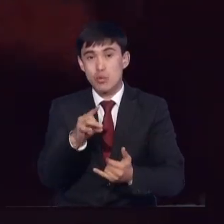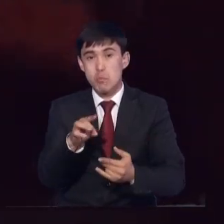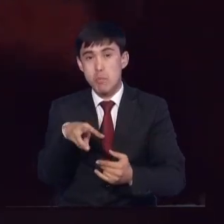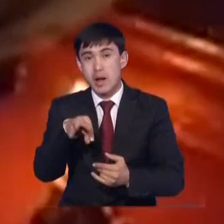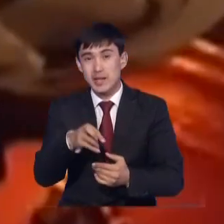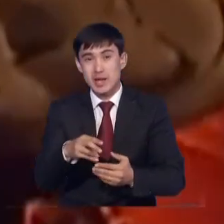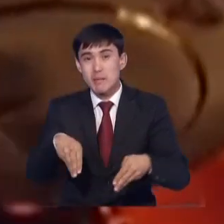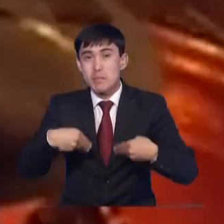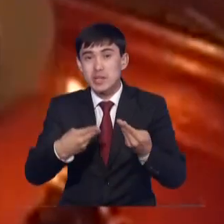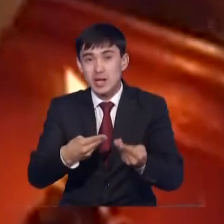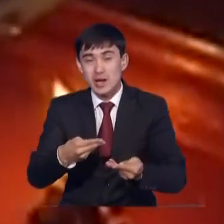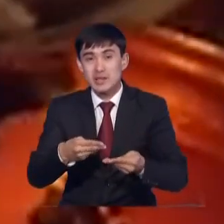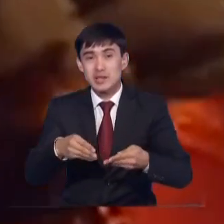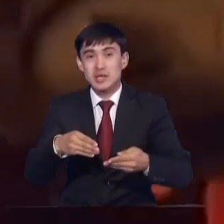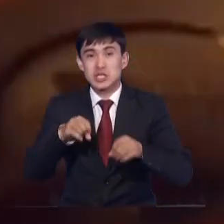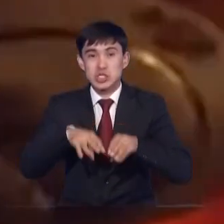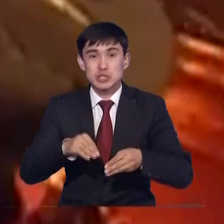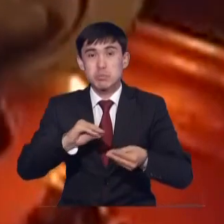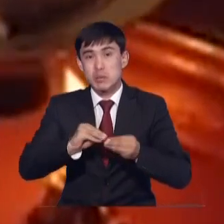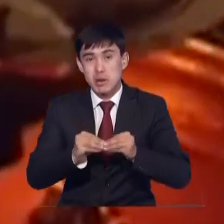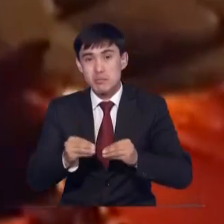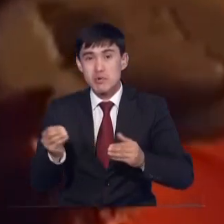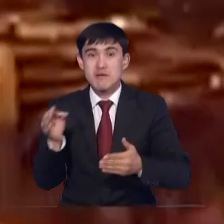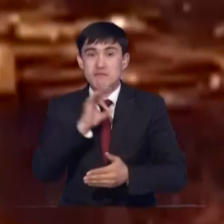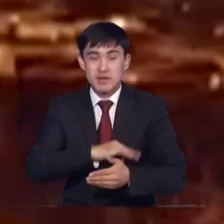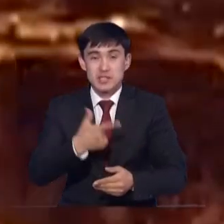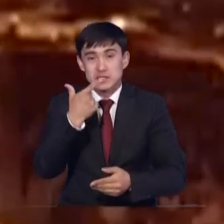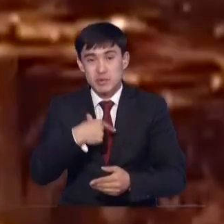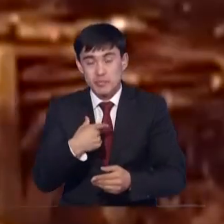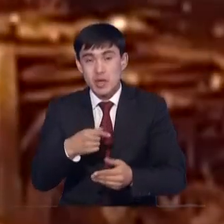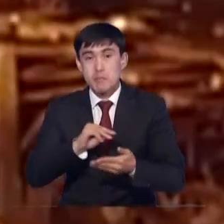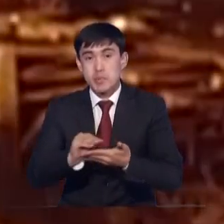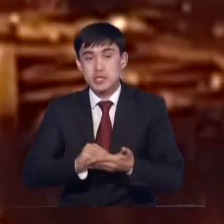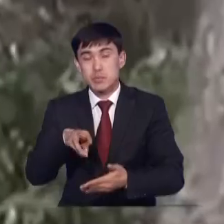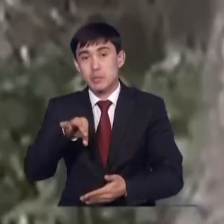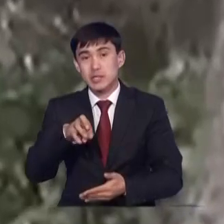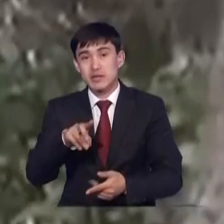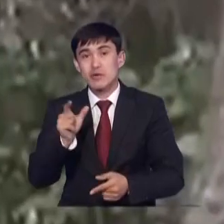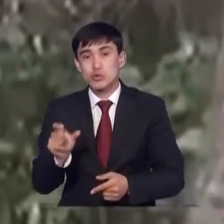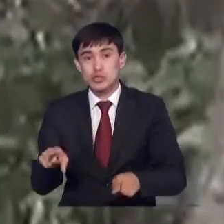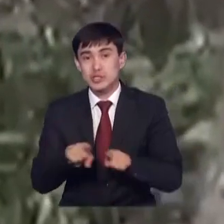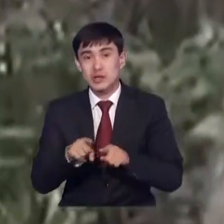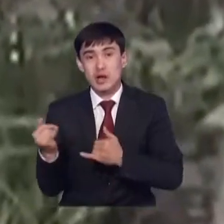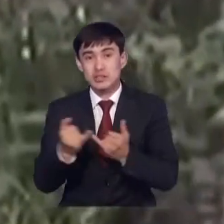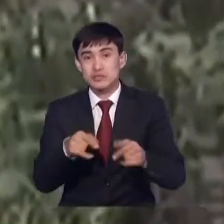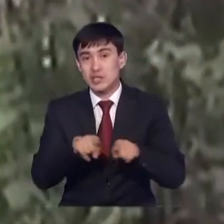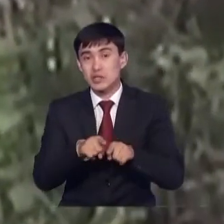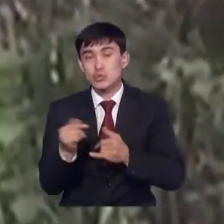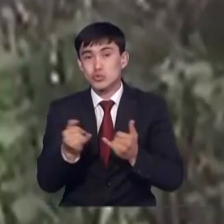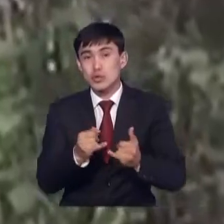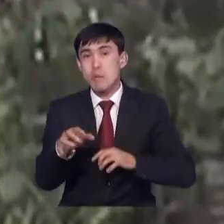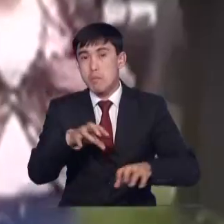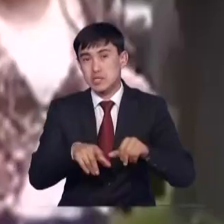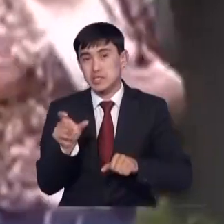магии и предлагает решить проблемы людей с целью извлечь выгоду как пишет издание мамад Алиев назвал людей оказывающих подобные услуги